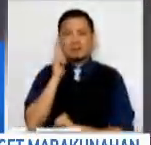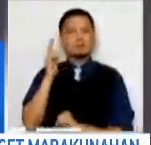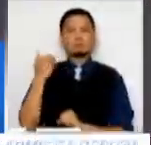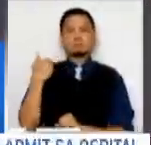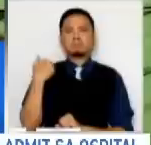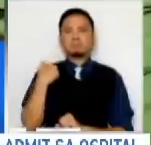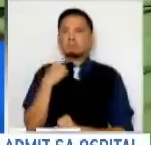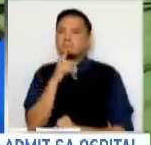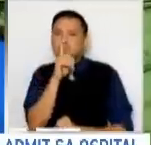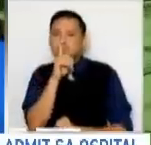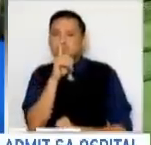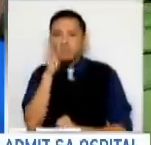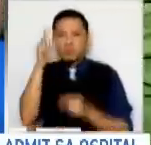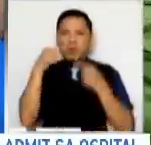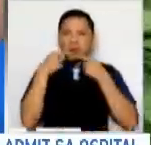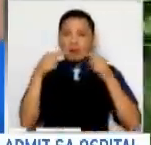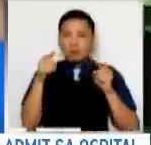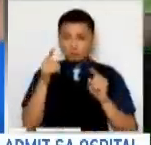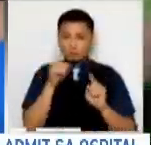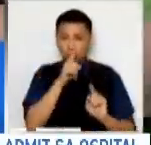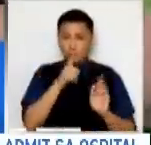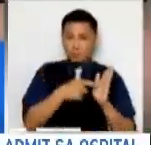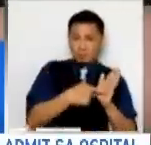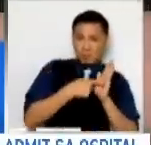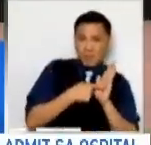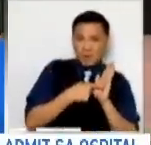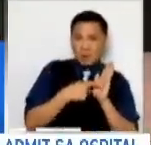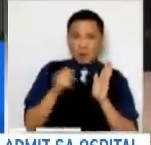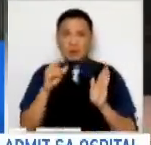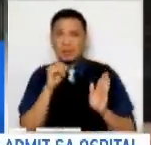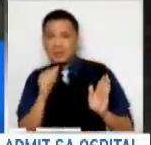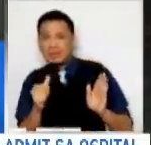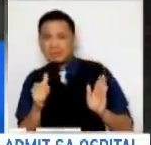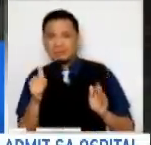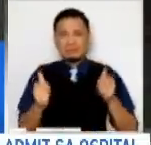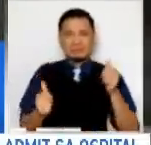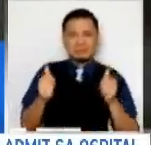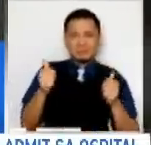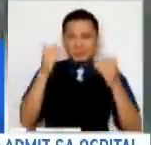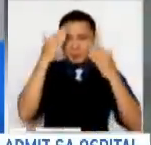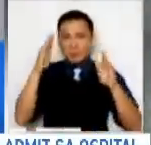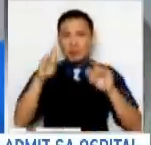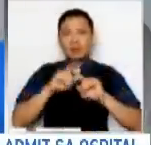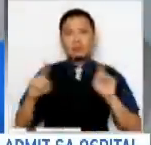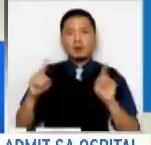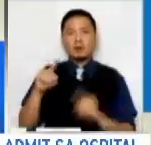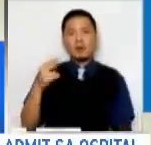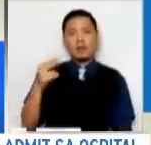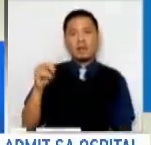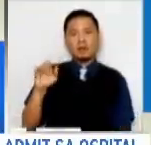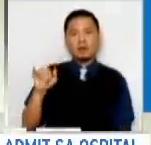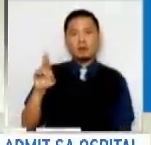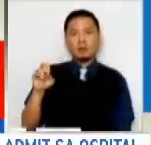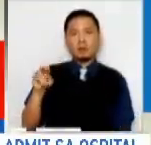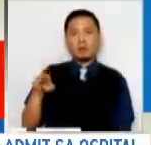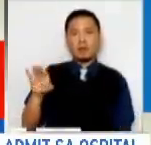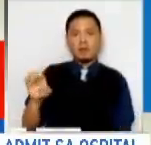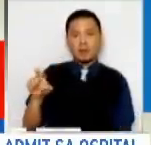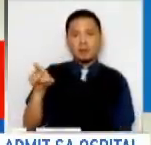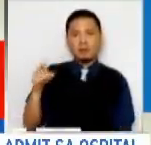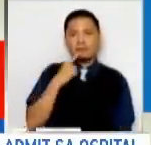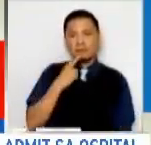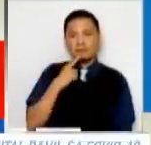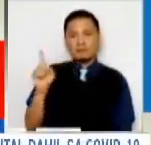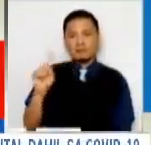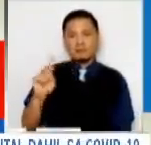dapat ang pagpapabakuna laban sa COVID. Pero ayon kay Presidential Spokesperson Harry Roque, kabahagi po ng police power